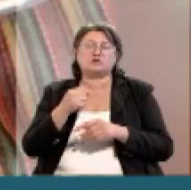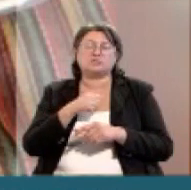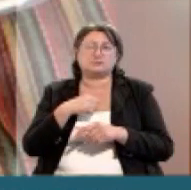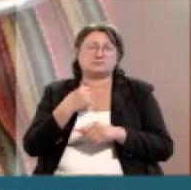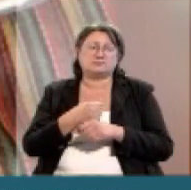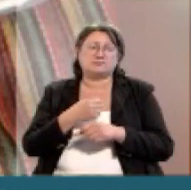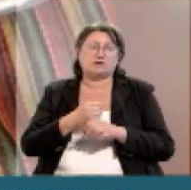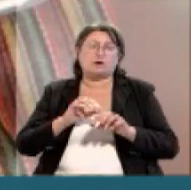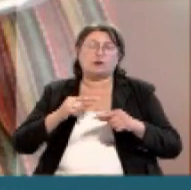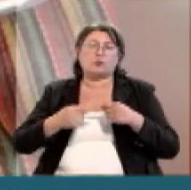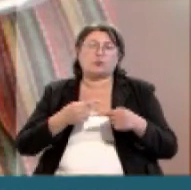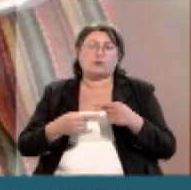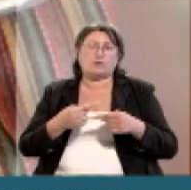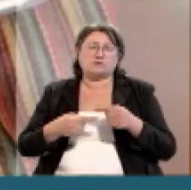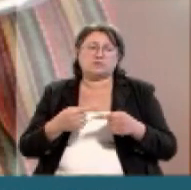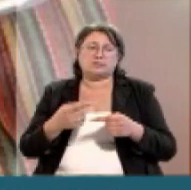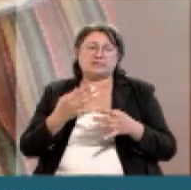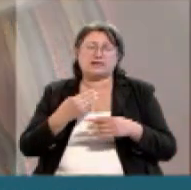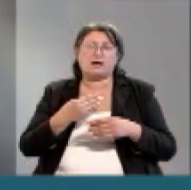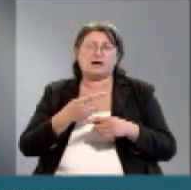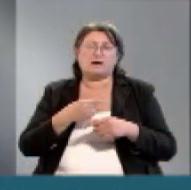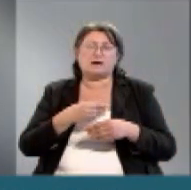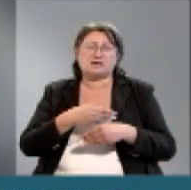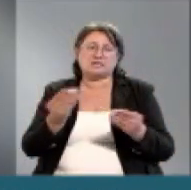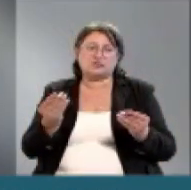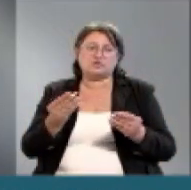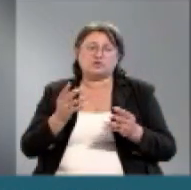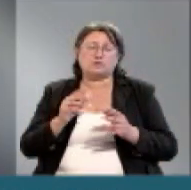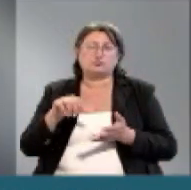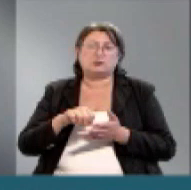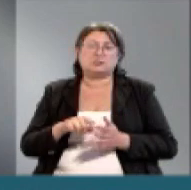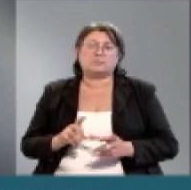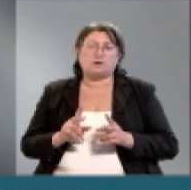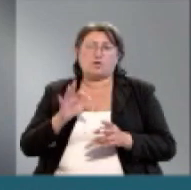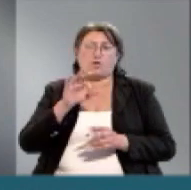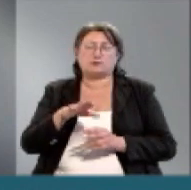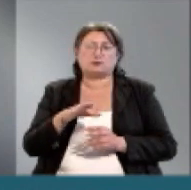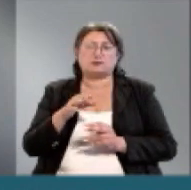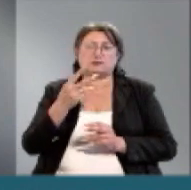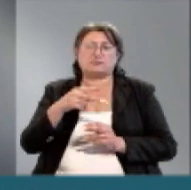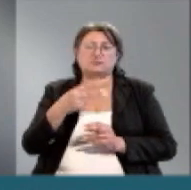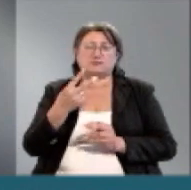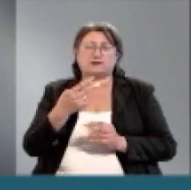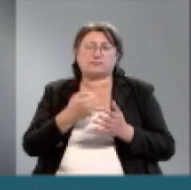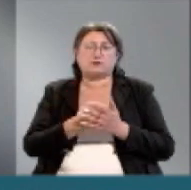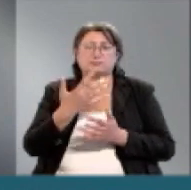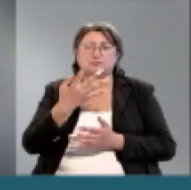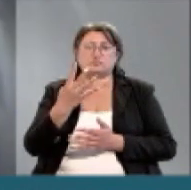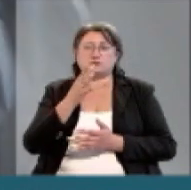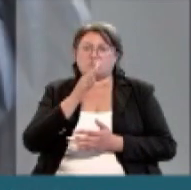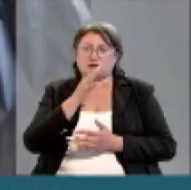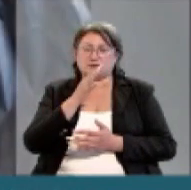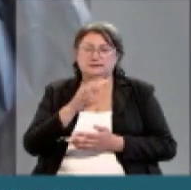жастан 54 жасқа дейін. Қазіргі уақытта Қазақстан Республикасының қылмыстық кодексінің 128-ші бабы тәртібінде 5 күдікті